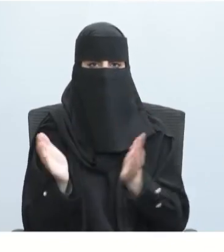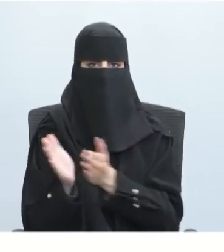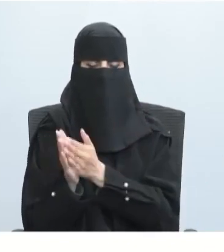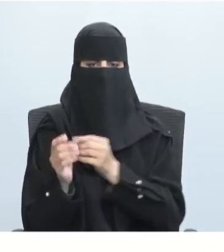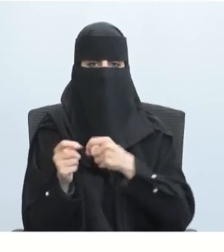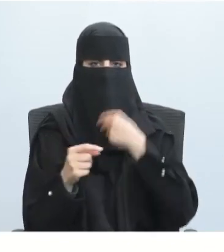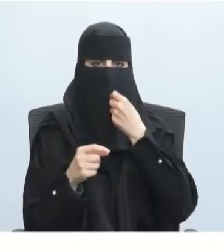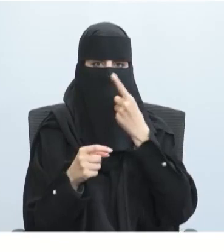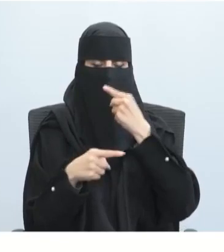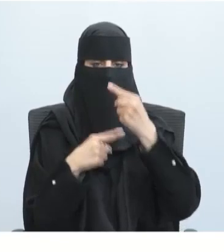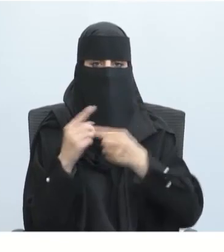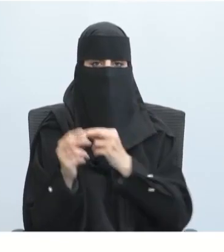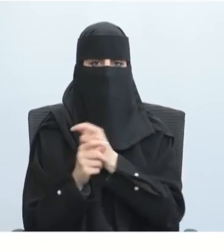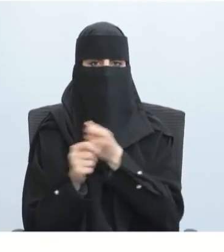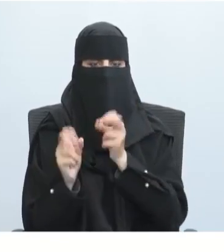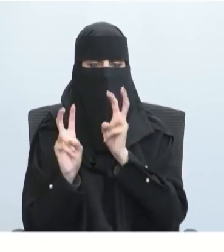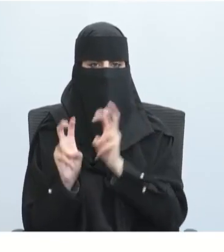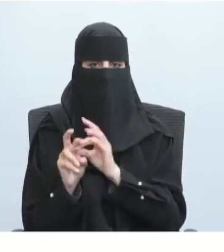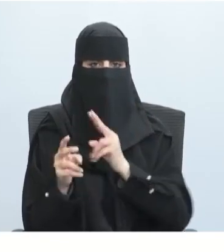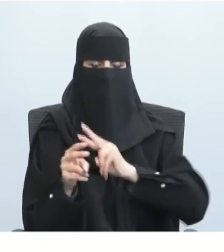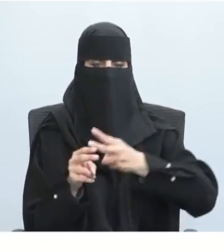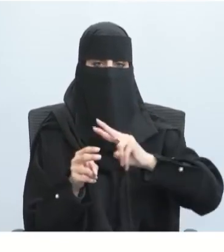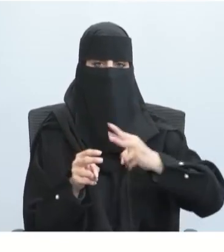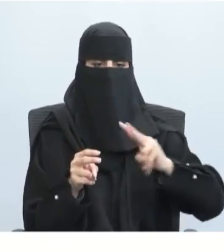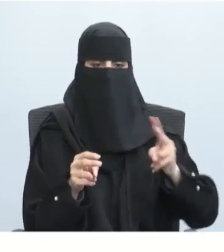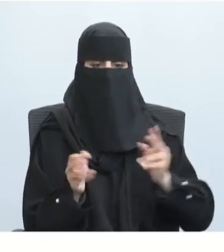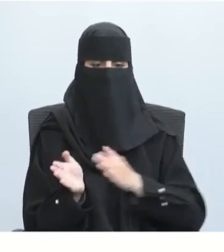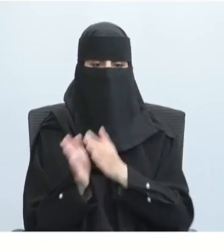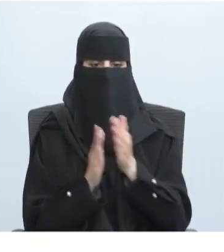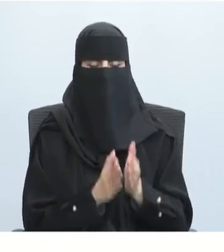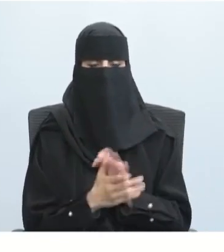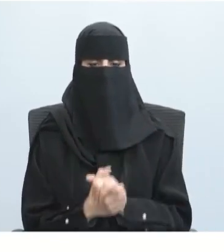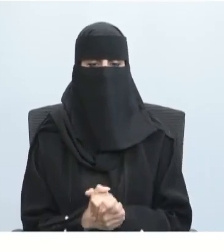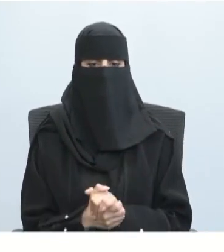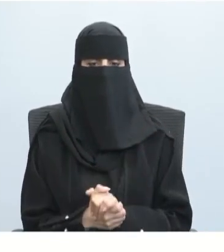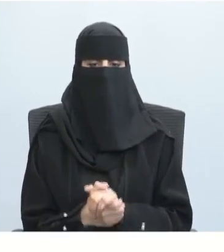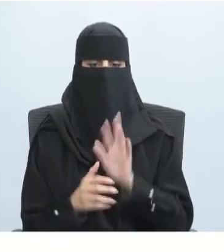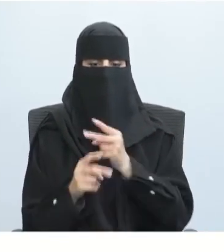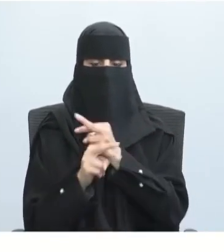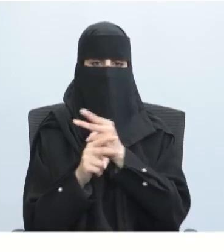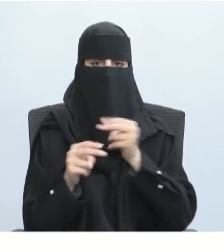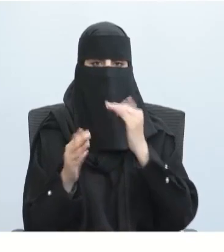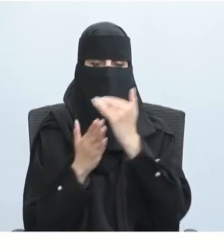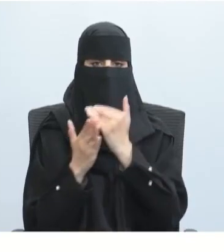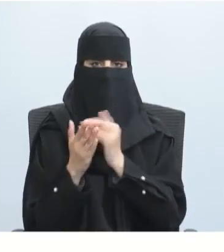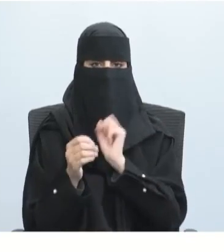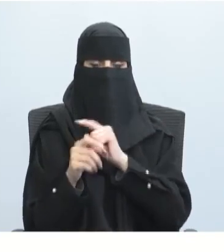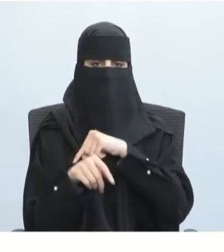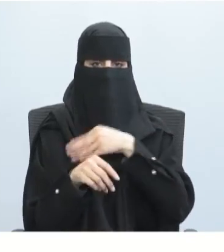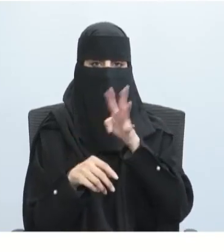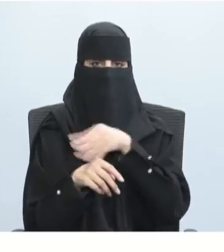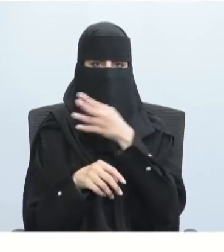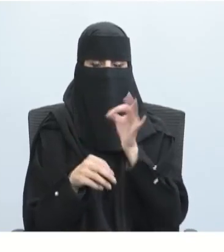معينه بمعدل قد يكون ثابت وقد يكون ايضا متغير وذكرنا العديد من النقاط في ذلك وهو ملخص في هذا